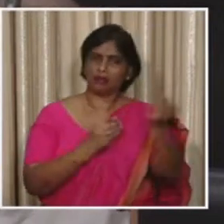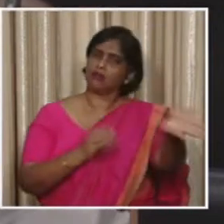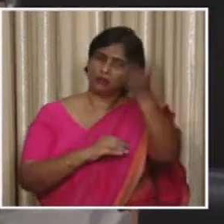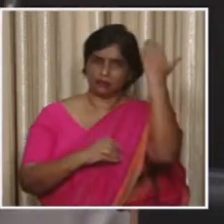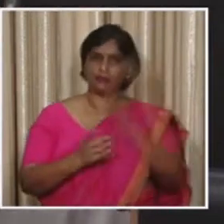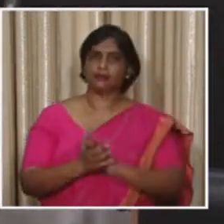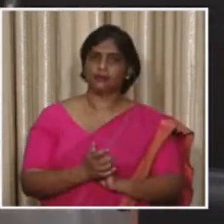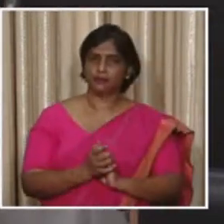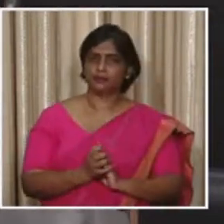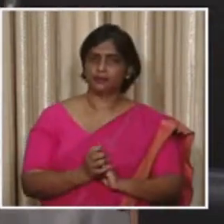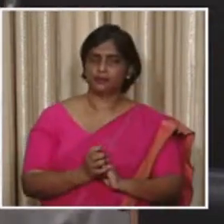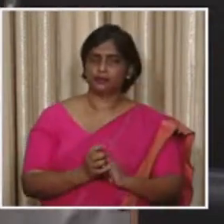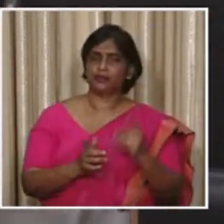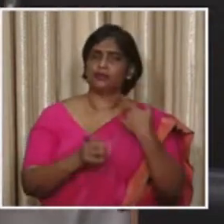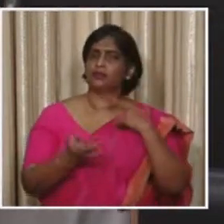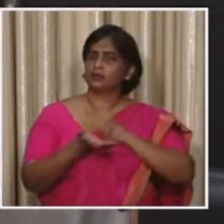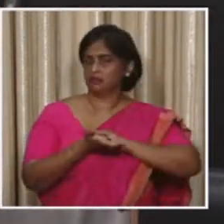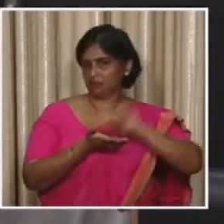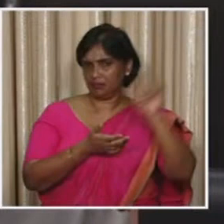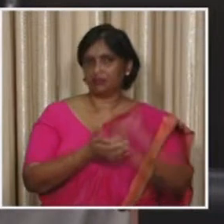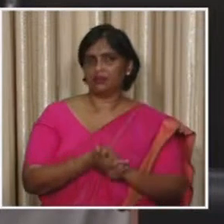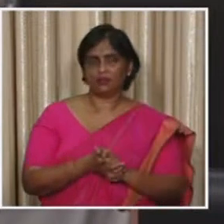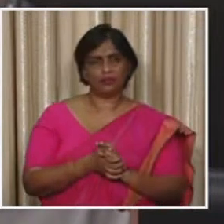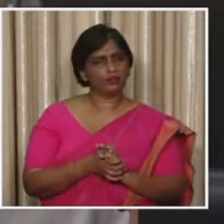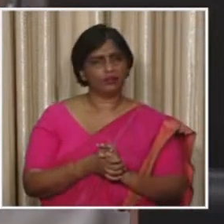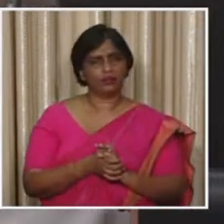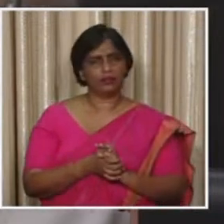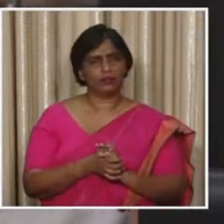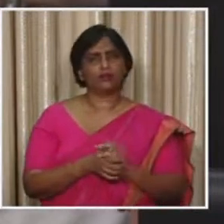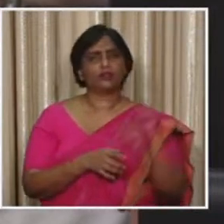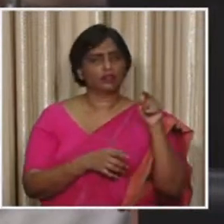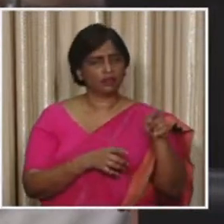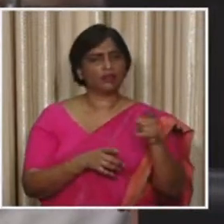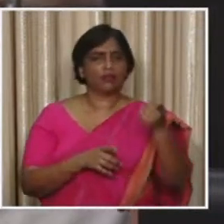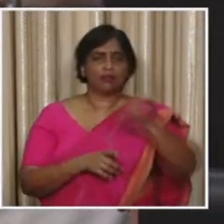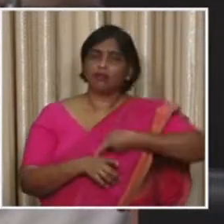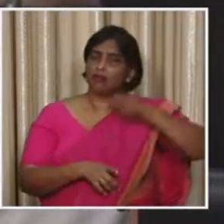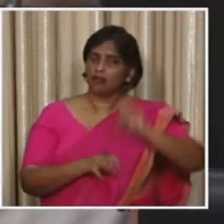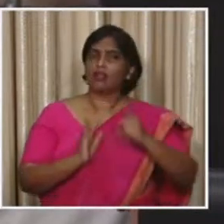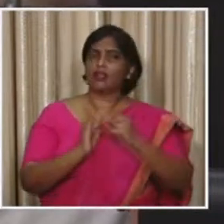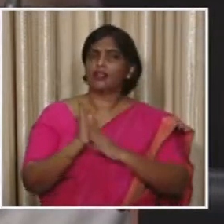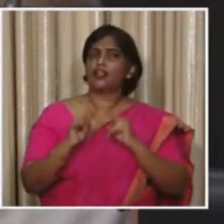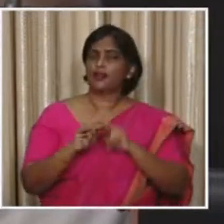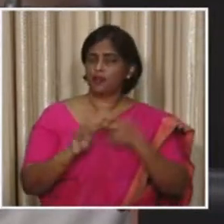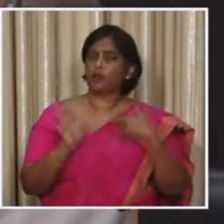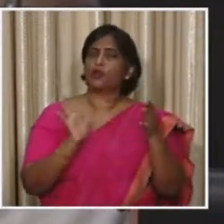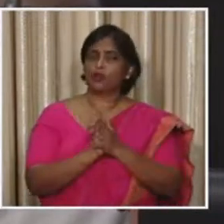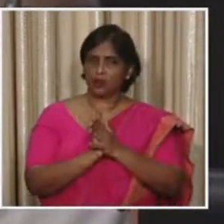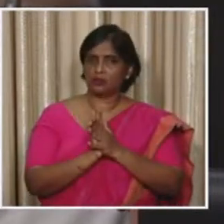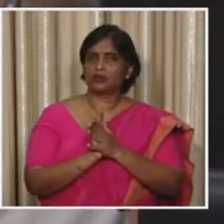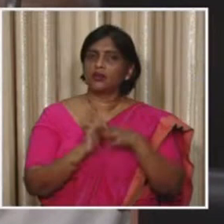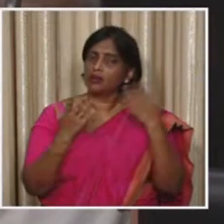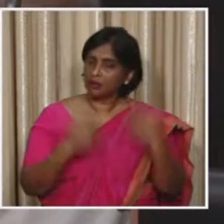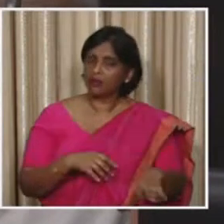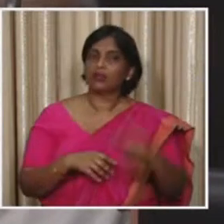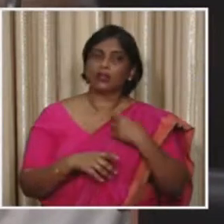යන්න. ඒත් එහෙනම් යාප්ලේන් එක යන්න ඕනේ. මම කියන්නේ මේක අපි එකඟ වෙලා තියෙනවා IMF එක එක්ක. ඉතින් මේ ගැන